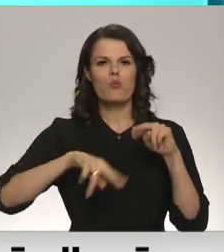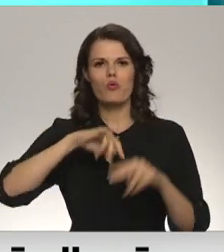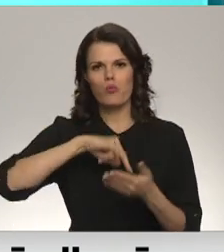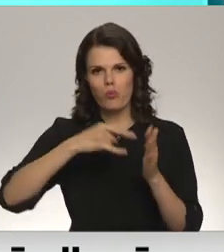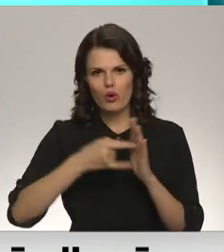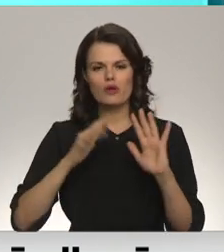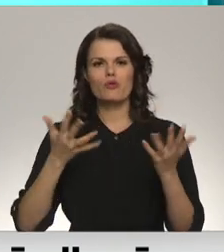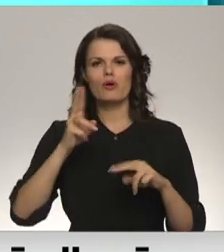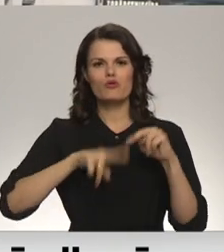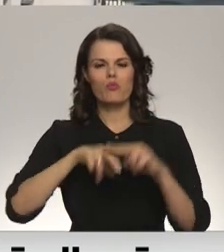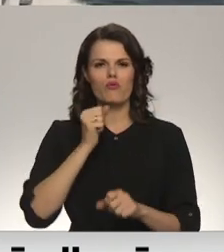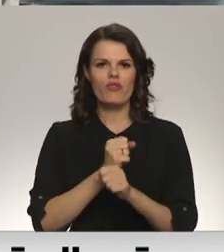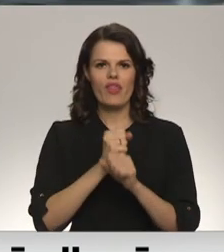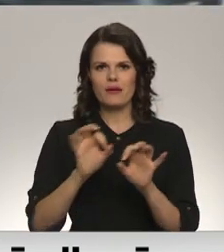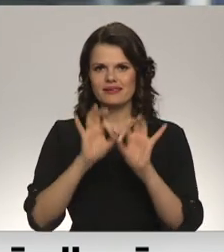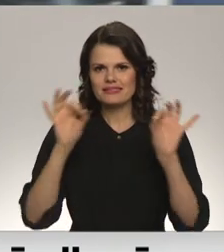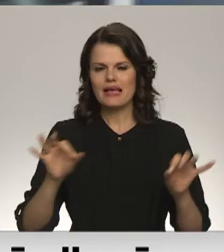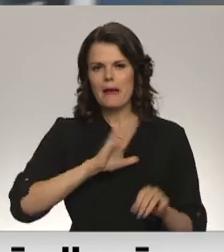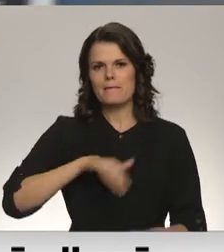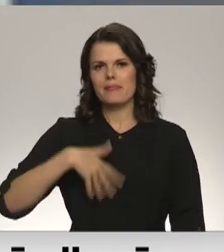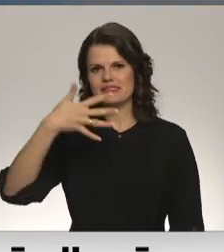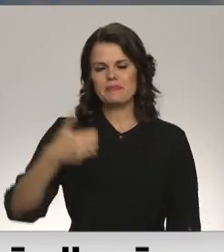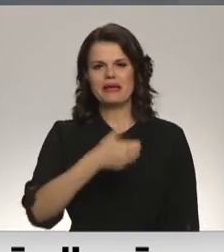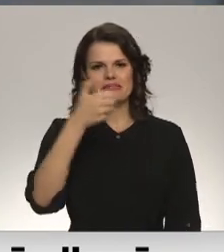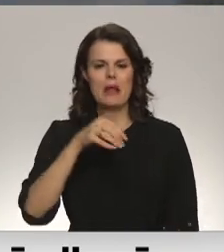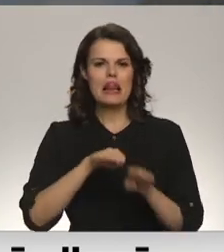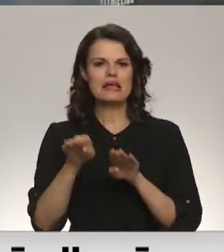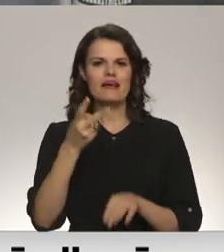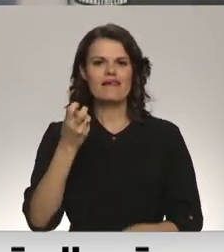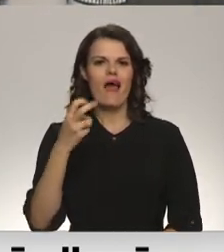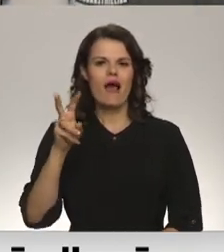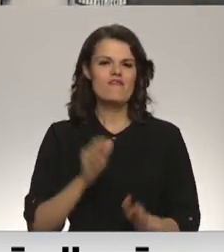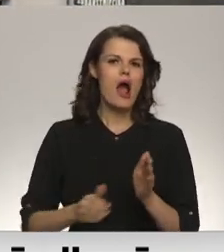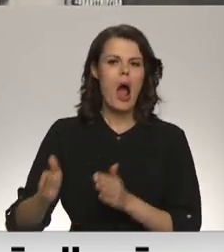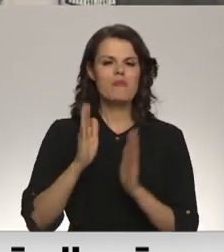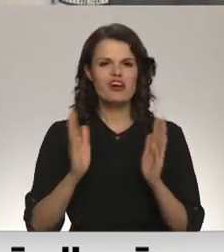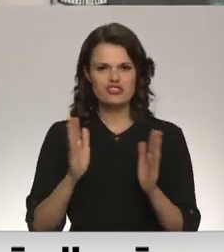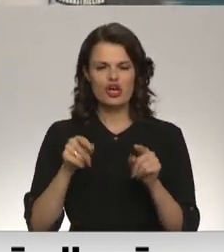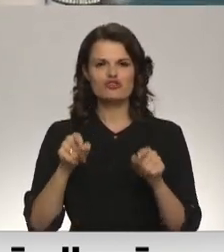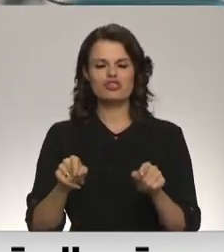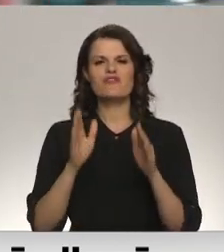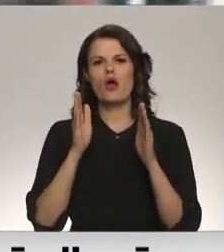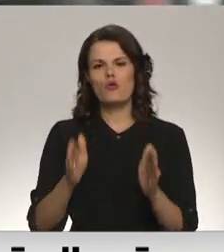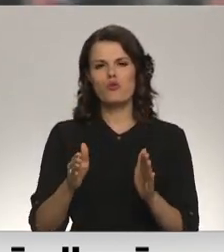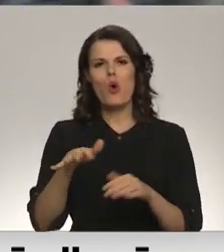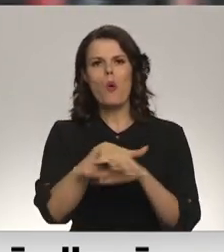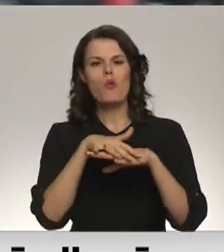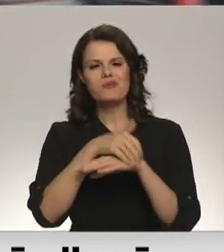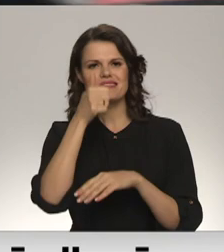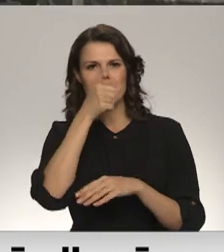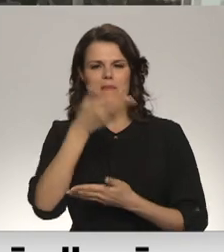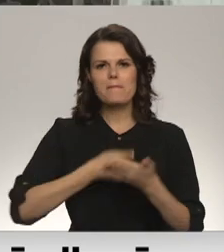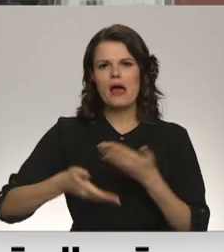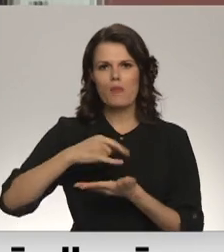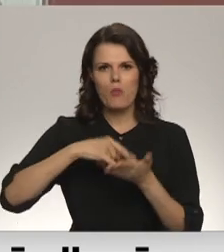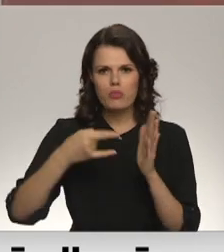būvdarbus uzsāk pēc 5 gadiem. Līdzīgi kā Ķekavas apvedceļā, arī šis varētu būt publiskās privātās partnerības projekts.